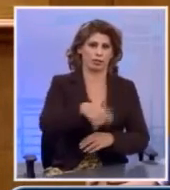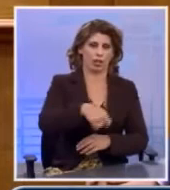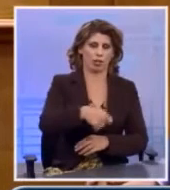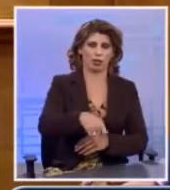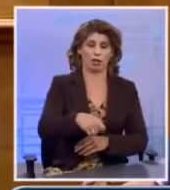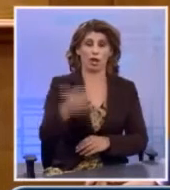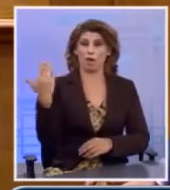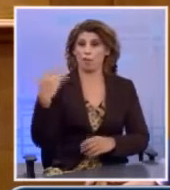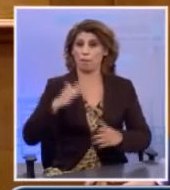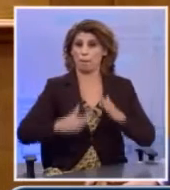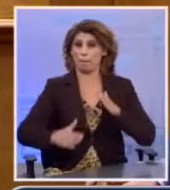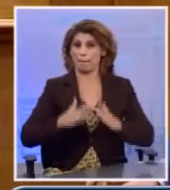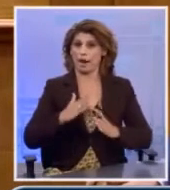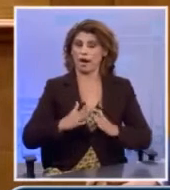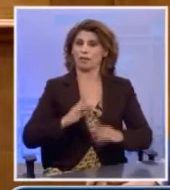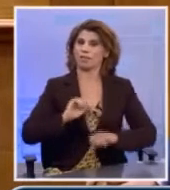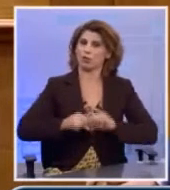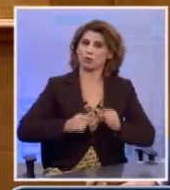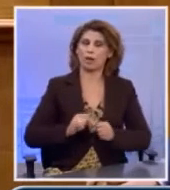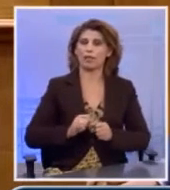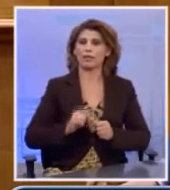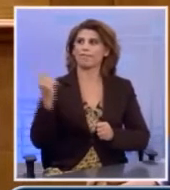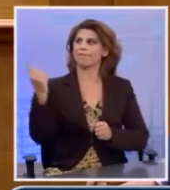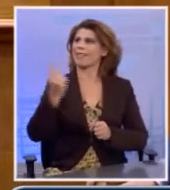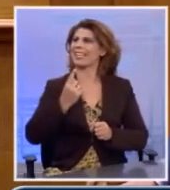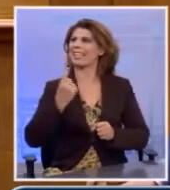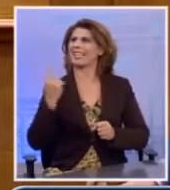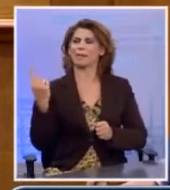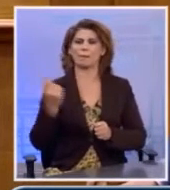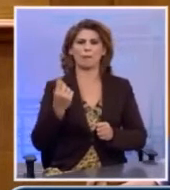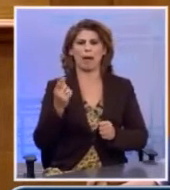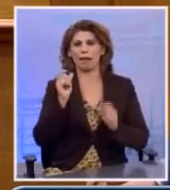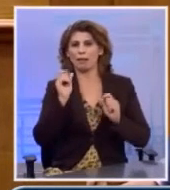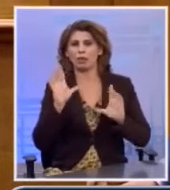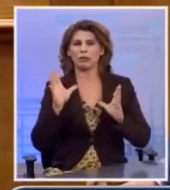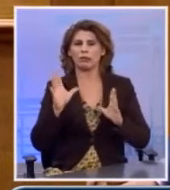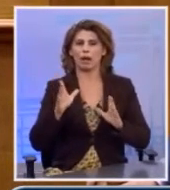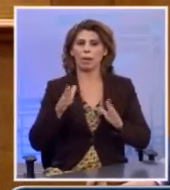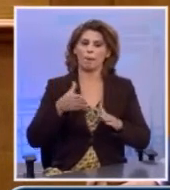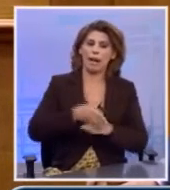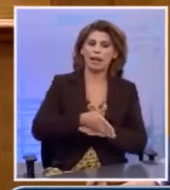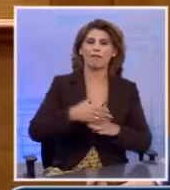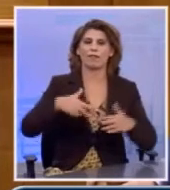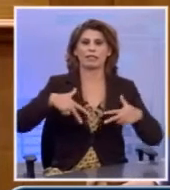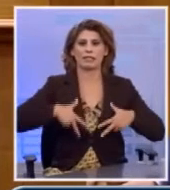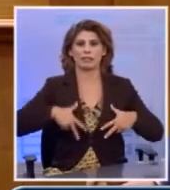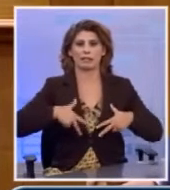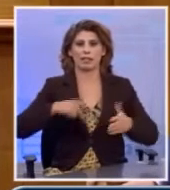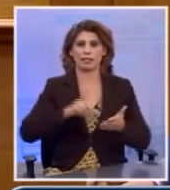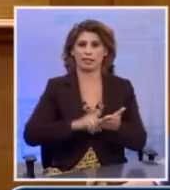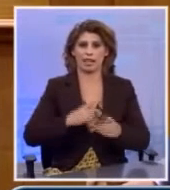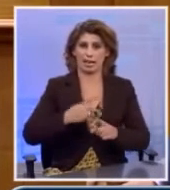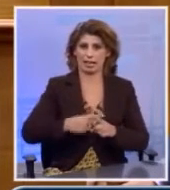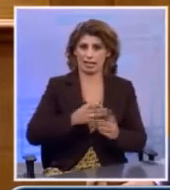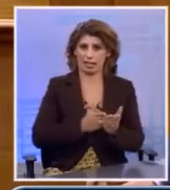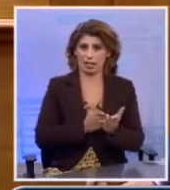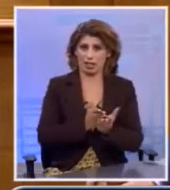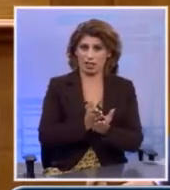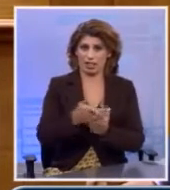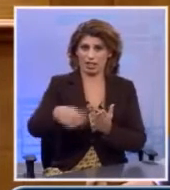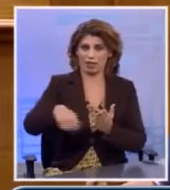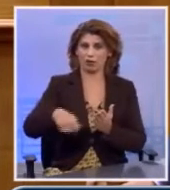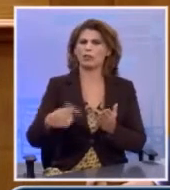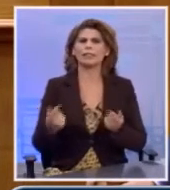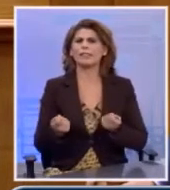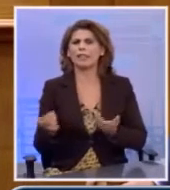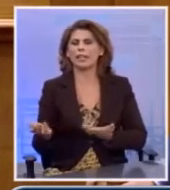Μάρτιο προσπαθήσατε πάλι να δημιουργήσετε κλίμα και εντυπώσεις για δίθεν παρεμβάσεις της κυβέρνησης στην ελληνική δικαιοσύνη. Και τι